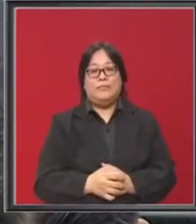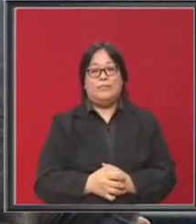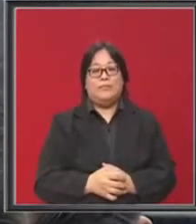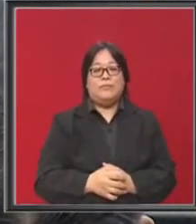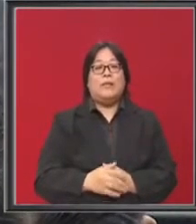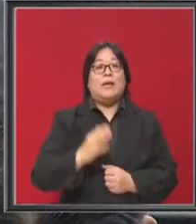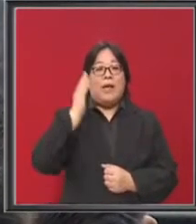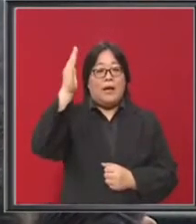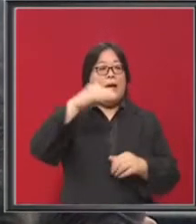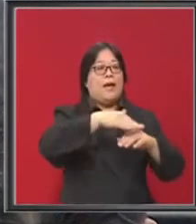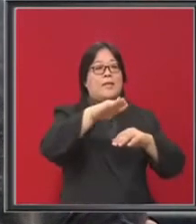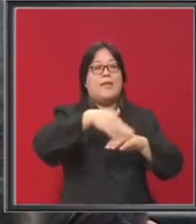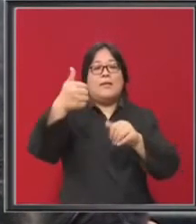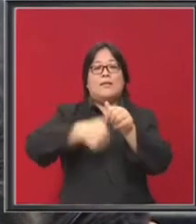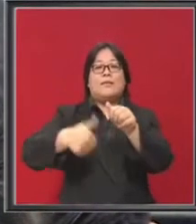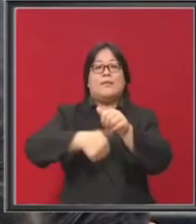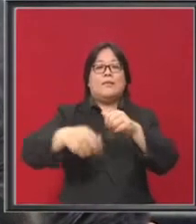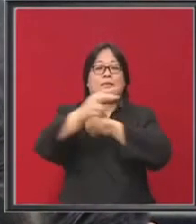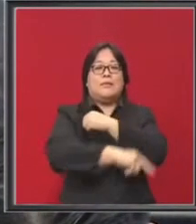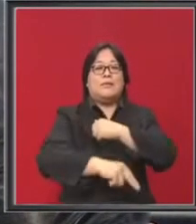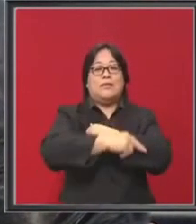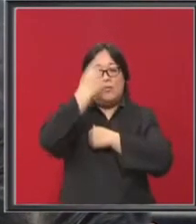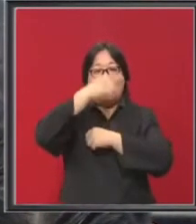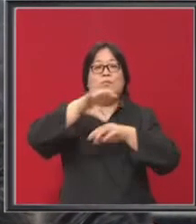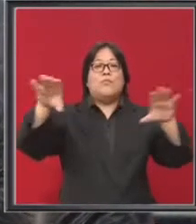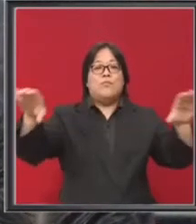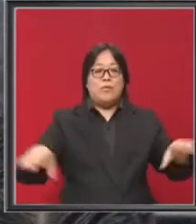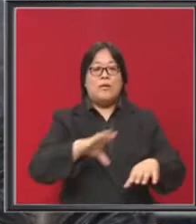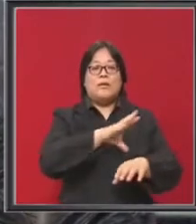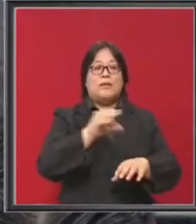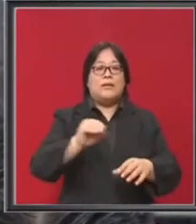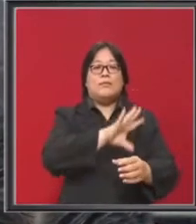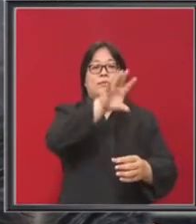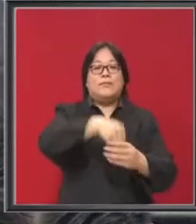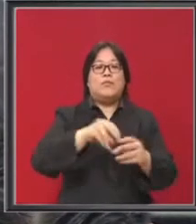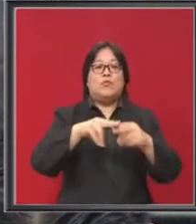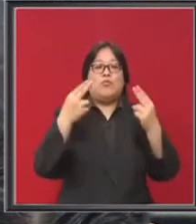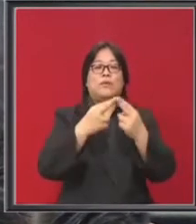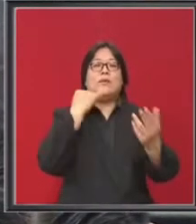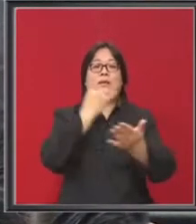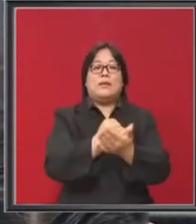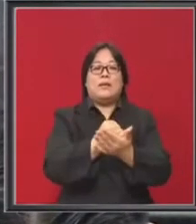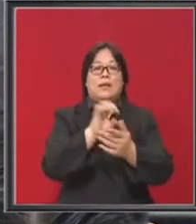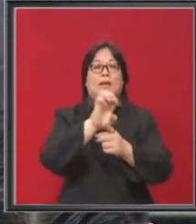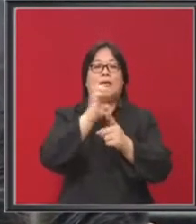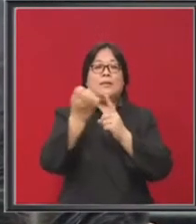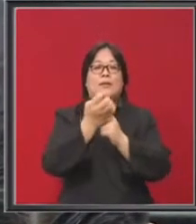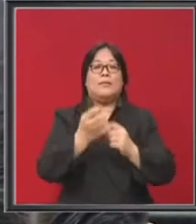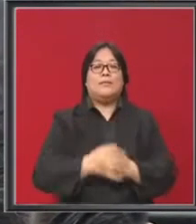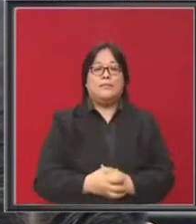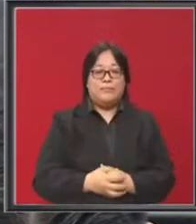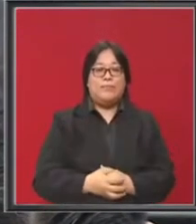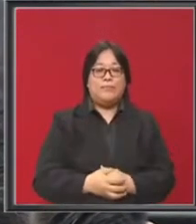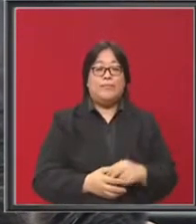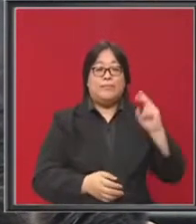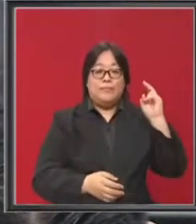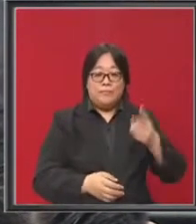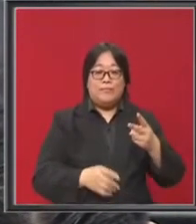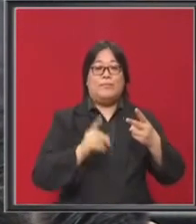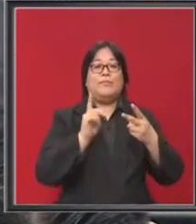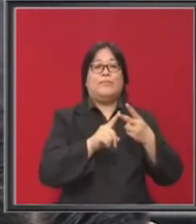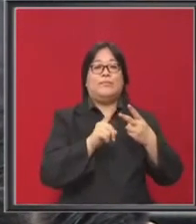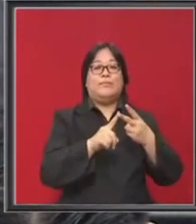akan ditempatkan di setiap negeri bagi melaksanakan dan anggota unit jenazah alam sekitar Hai yang